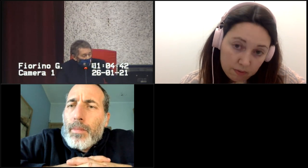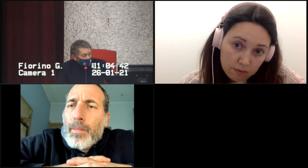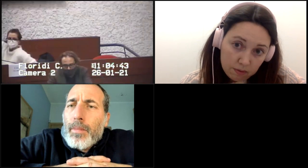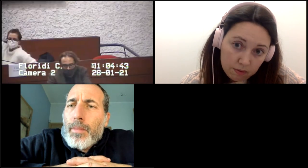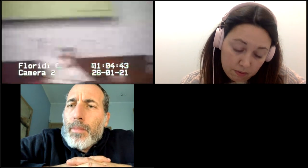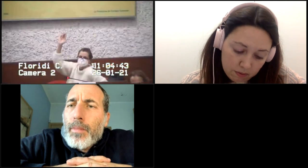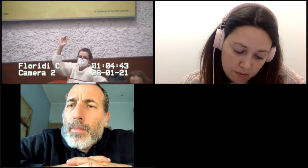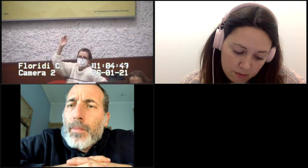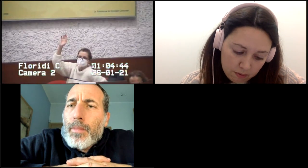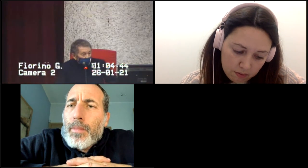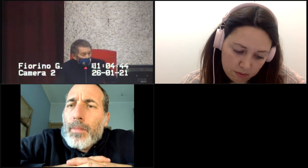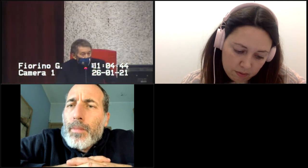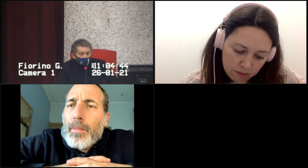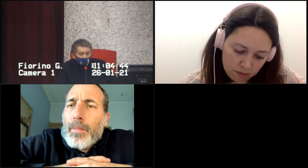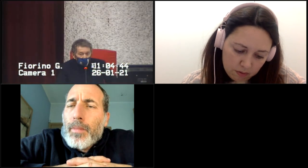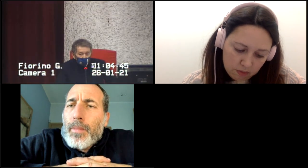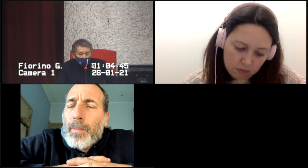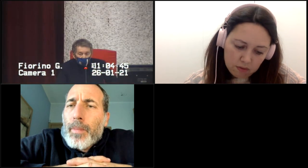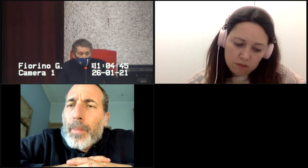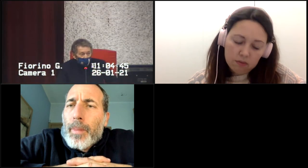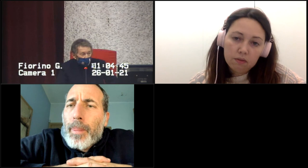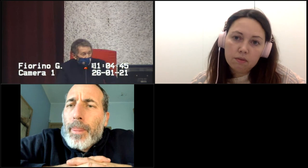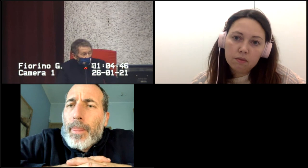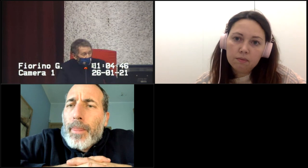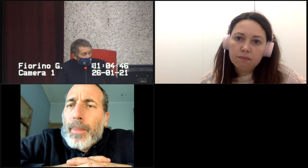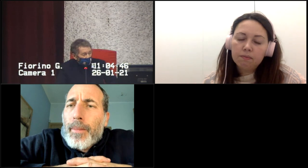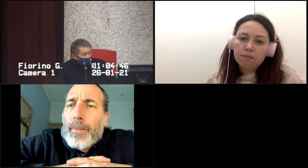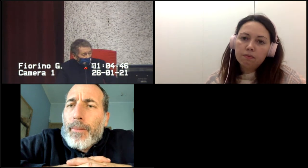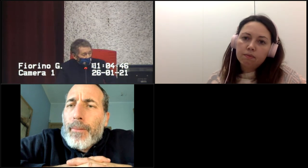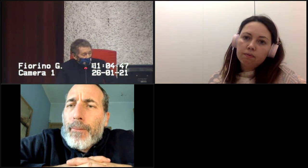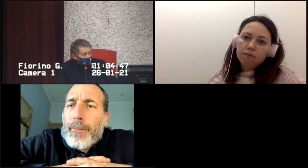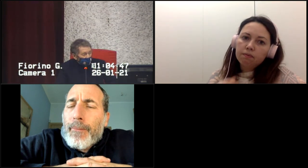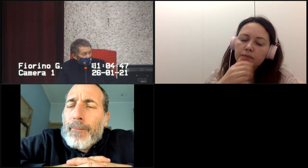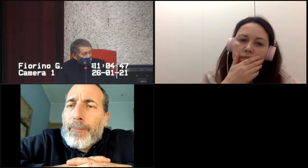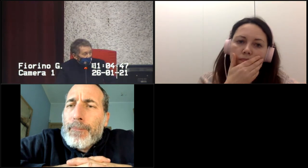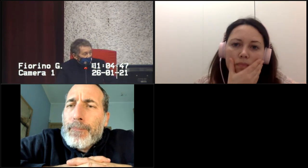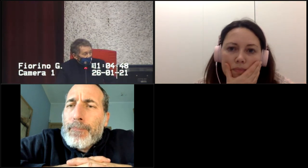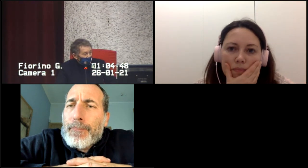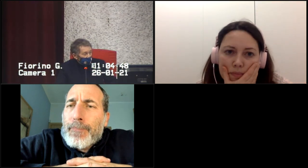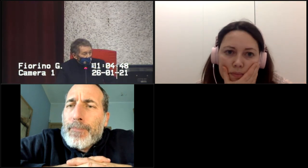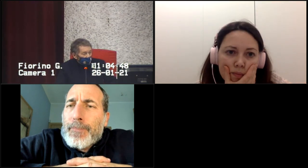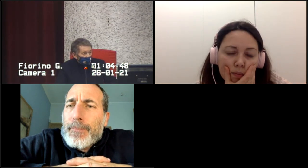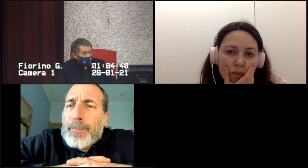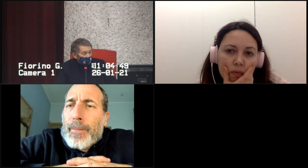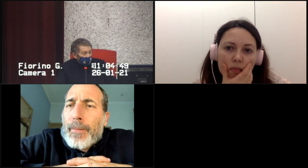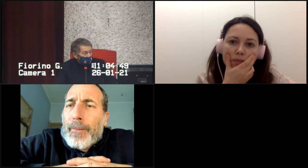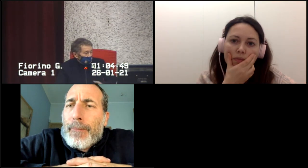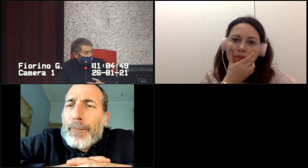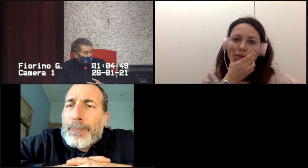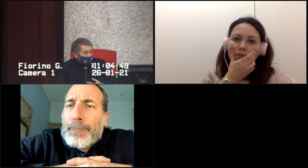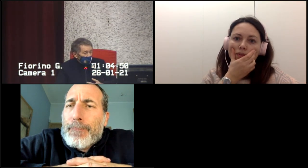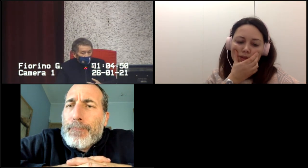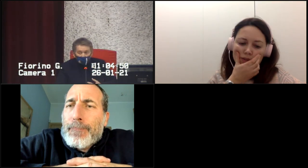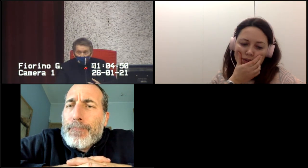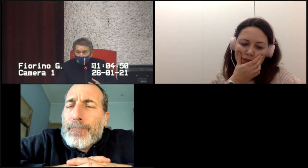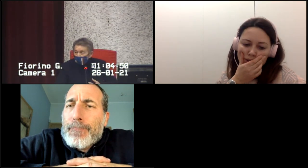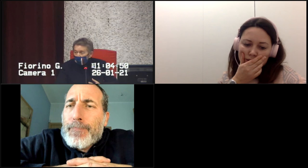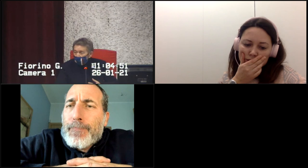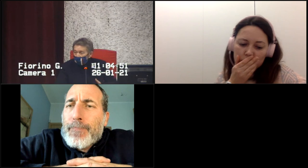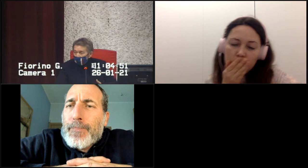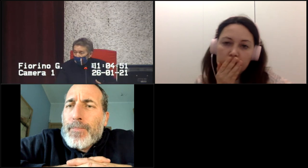Chiedo scusa. Allora, parlavo prima con il segretario generale. Se è un'azione singola di un